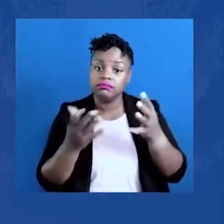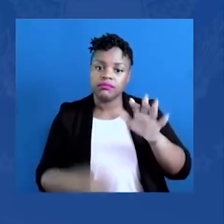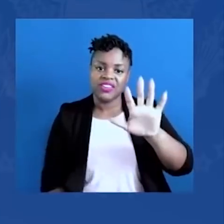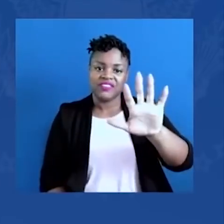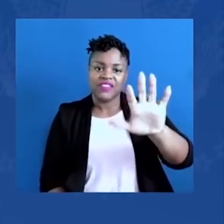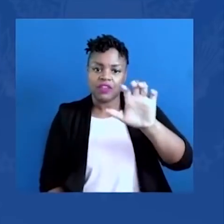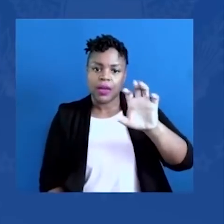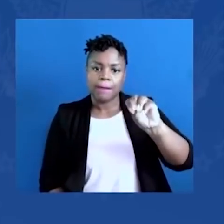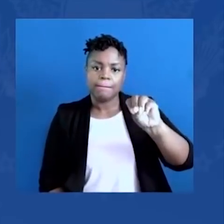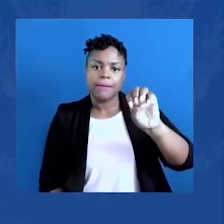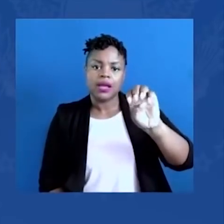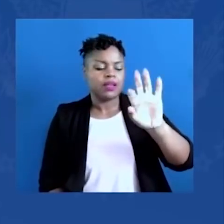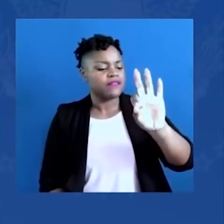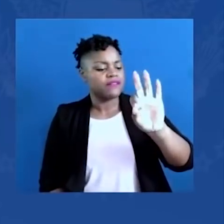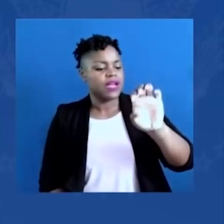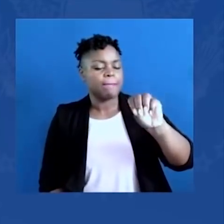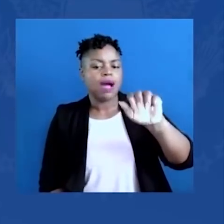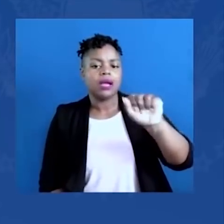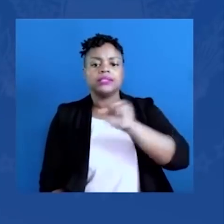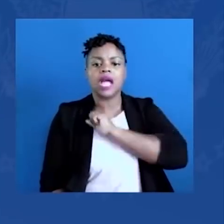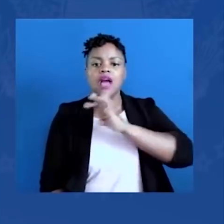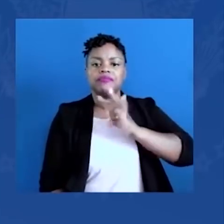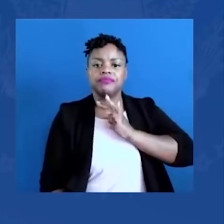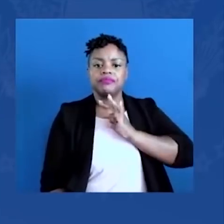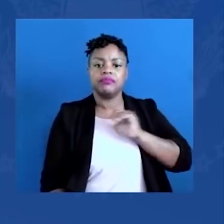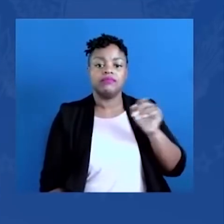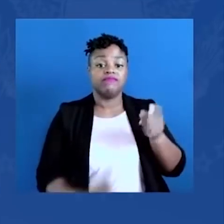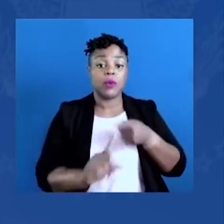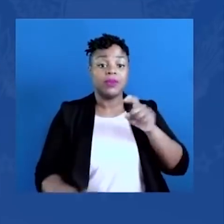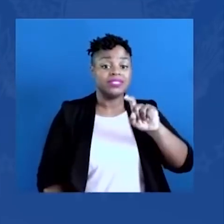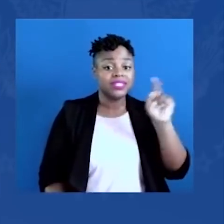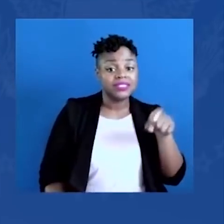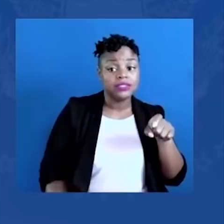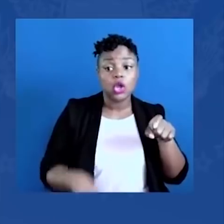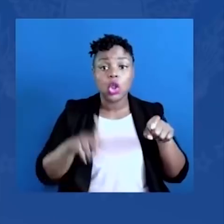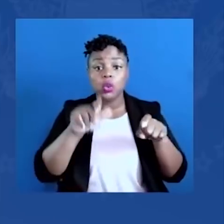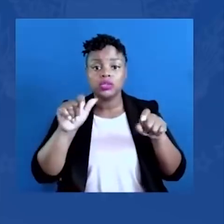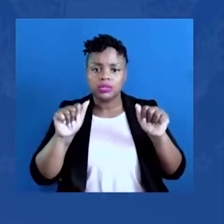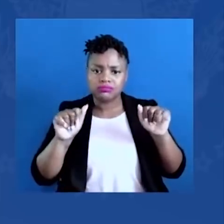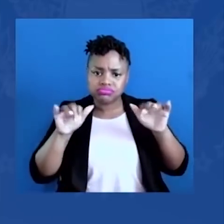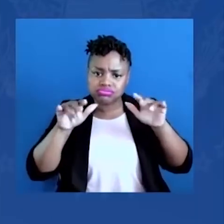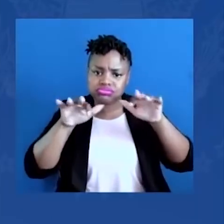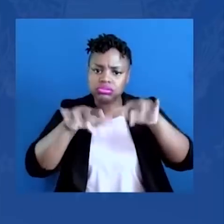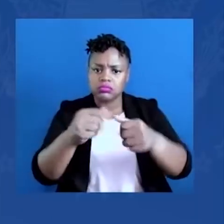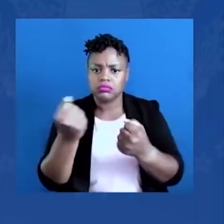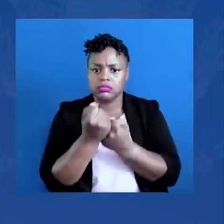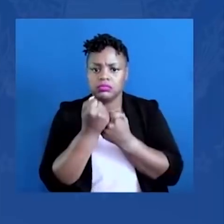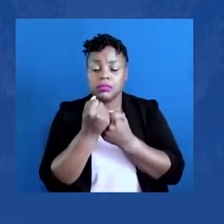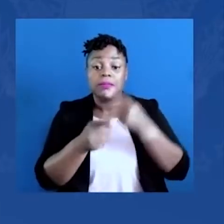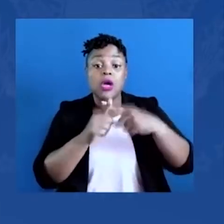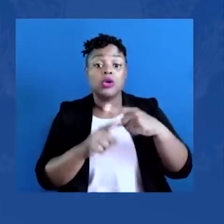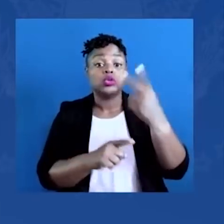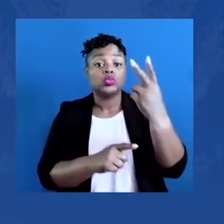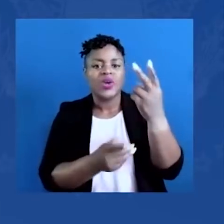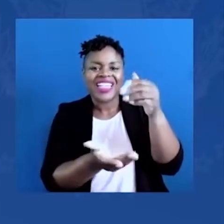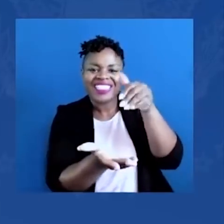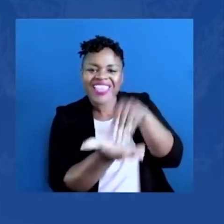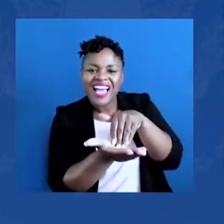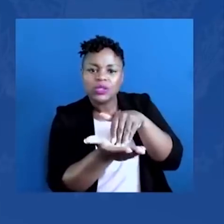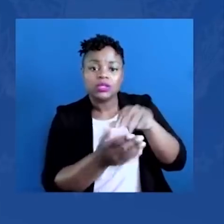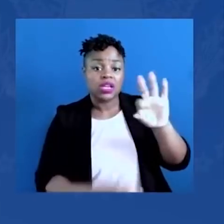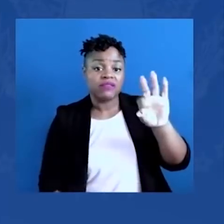ان هاي ادا سي باريتان اي كو اي سو مسوليين تا سعودي او ارشي اي كلا اه عمر البيومي الفحذ